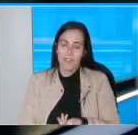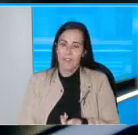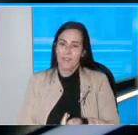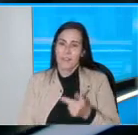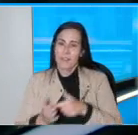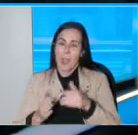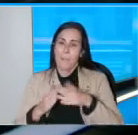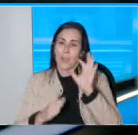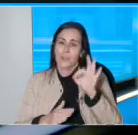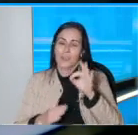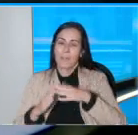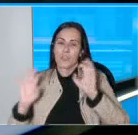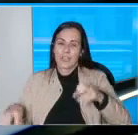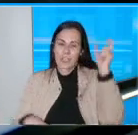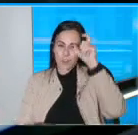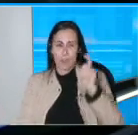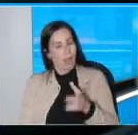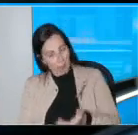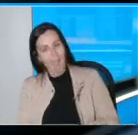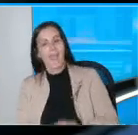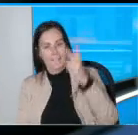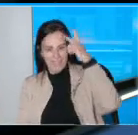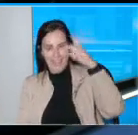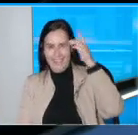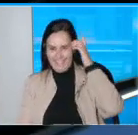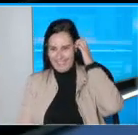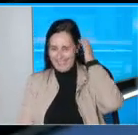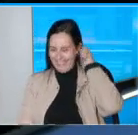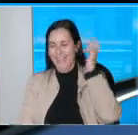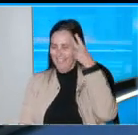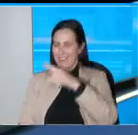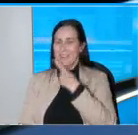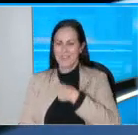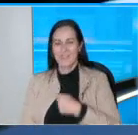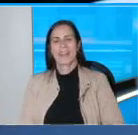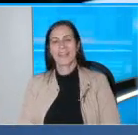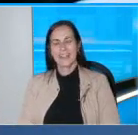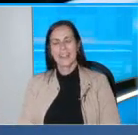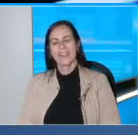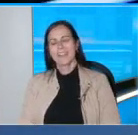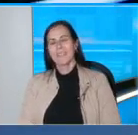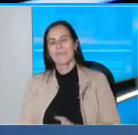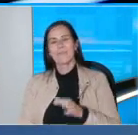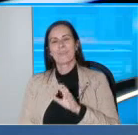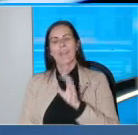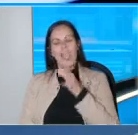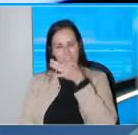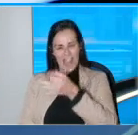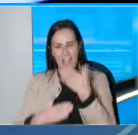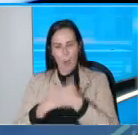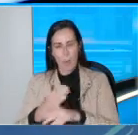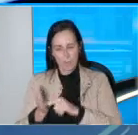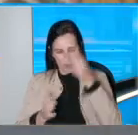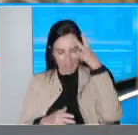רק כי הבניין הזה היה ביתו של ארדואן. יפה, הבנתי את החיבור שעשית פה. אבל רק שאלה באמת לסיום כדי